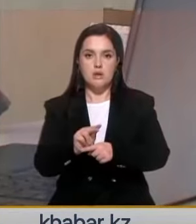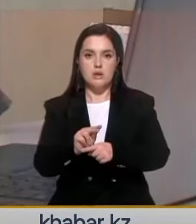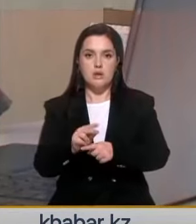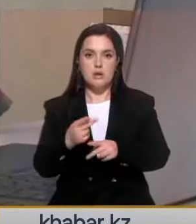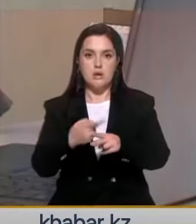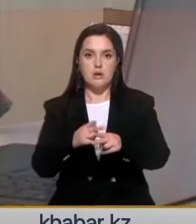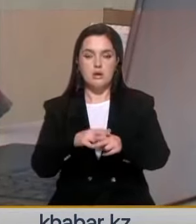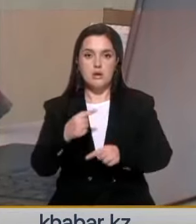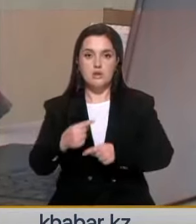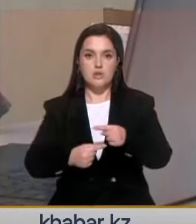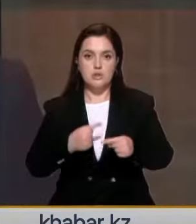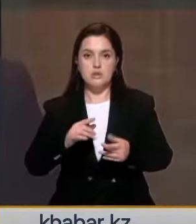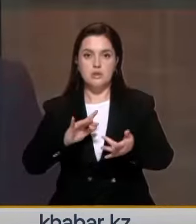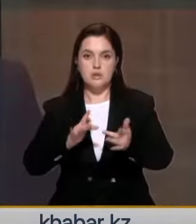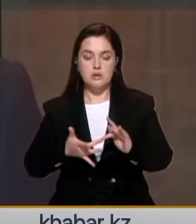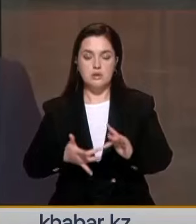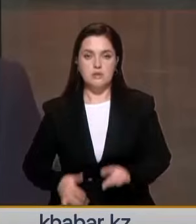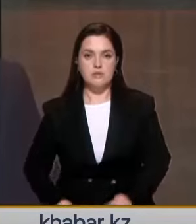делают это через